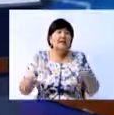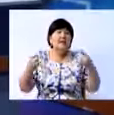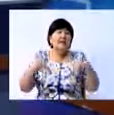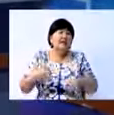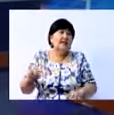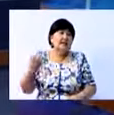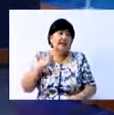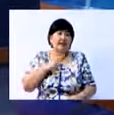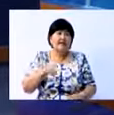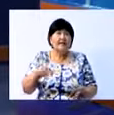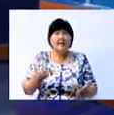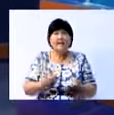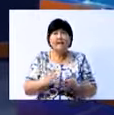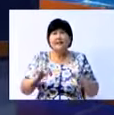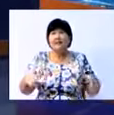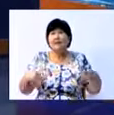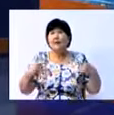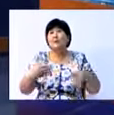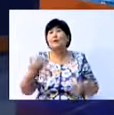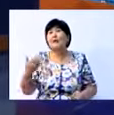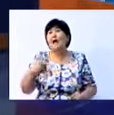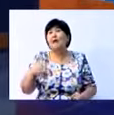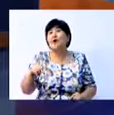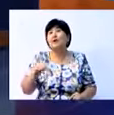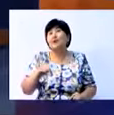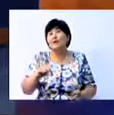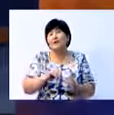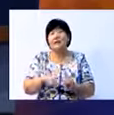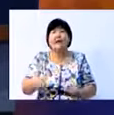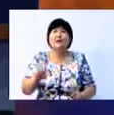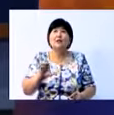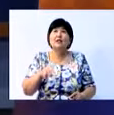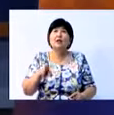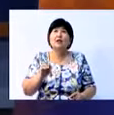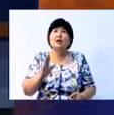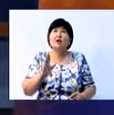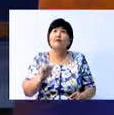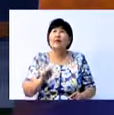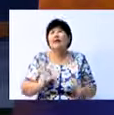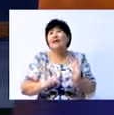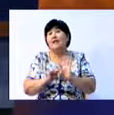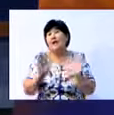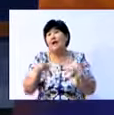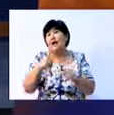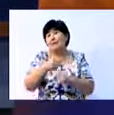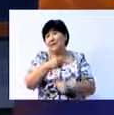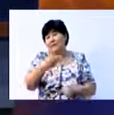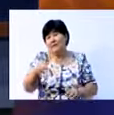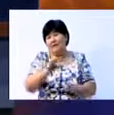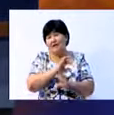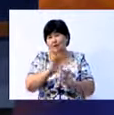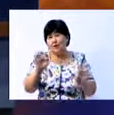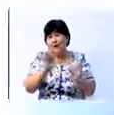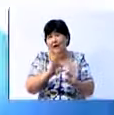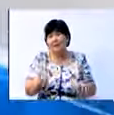телеканале «Кызылорда. Время новостей». Здравствуйте. В студии с вами Галымжан Жумназар, сурдопереводчик Айткуль Садыкова. Вначале коротко о главных темах